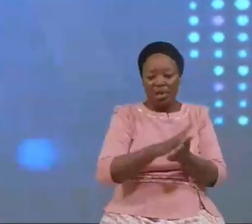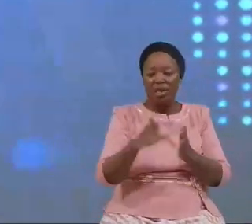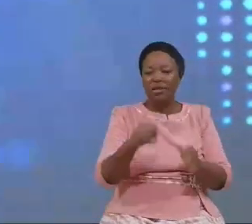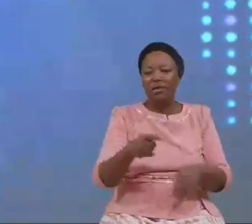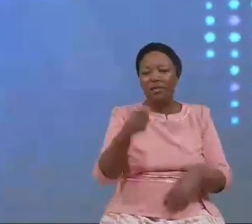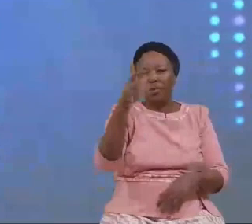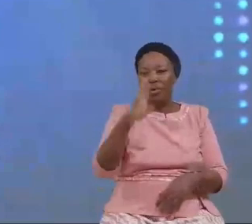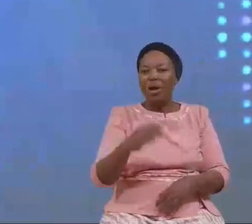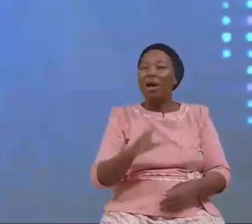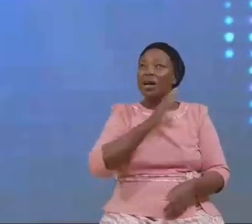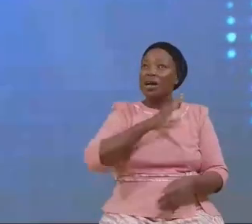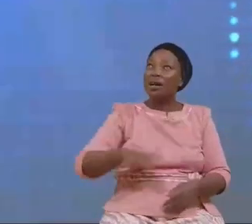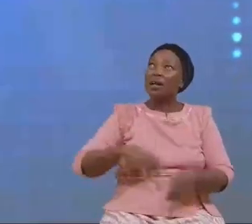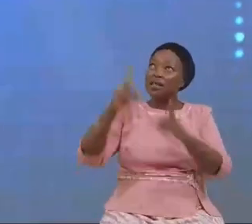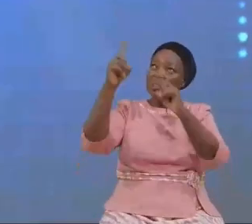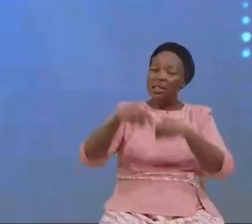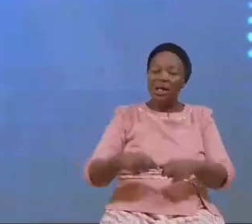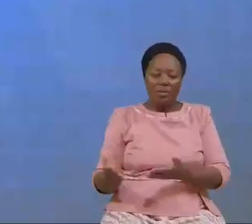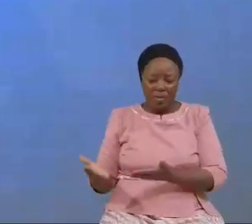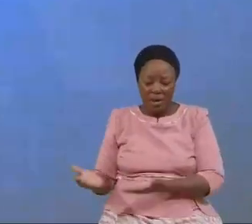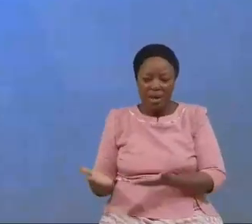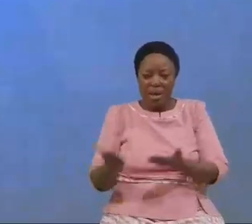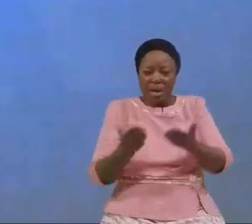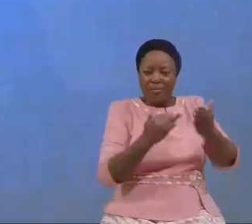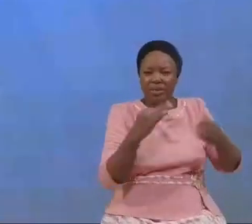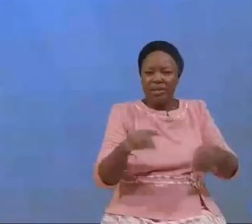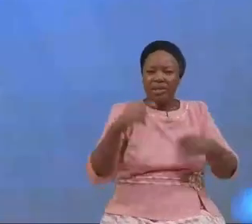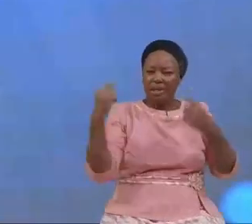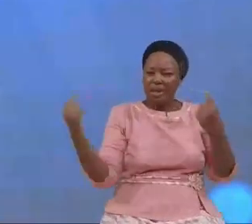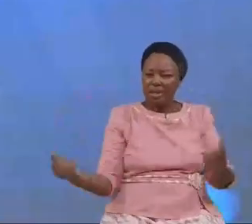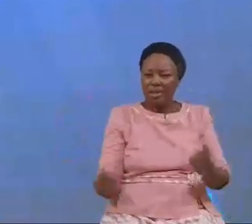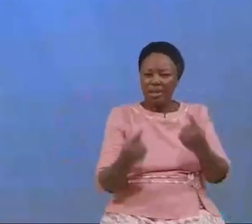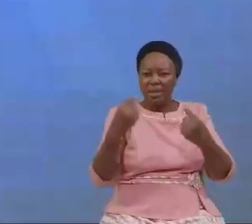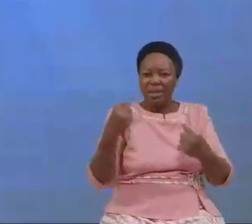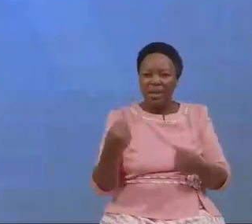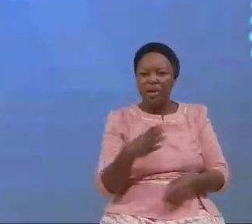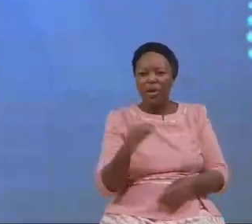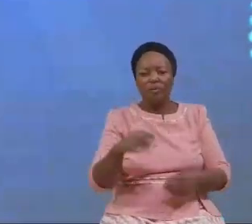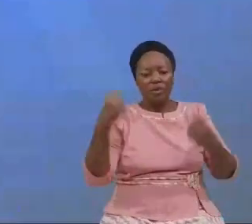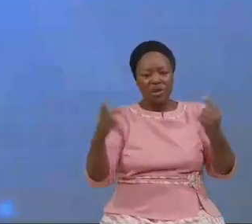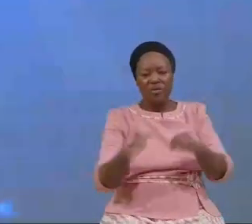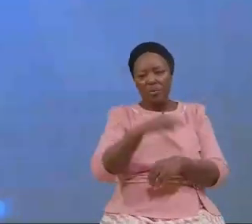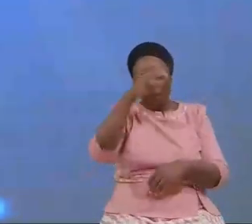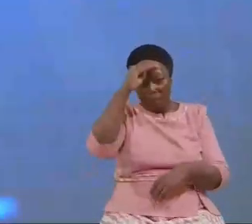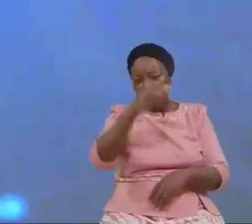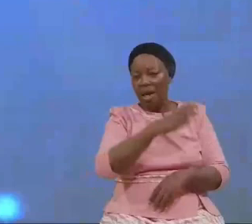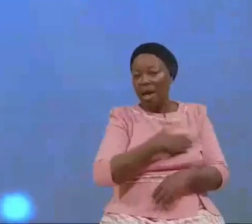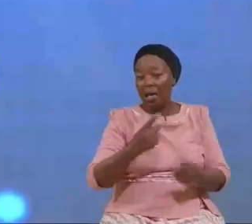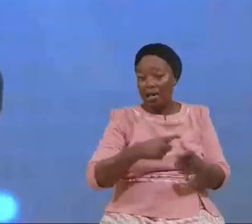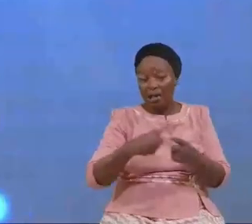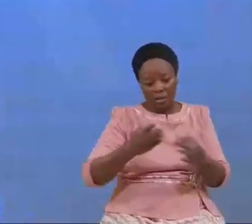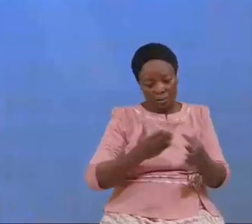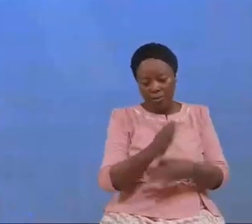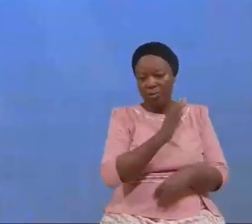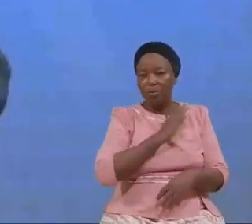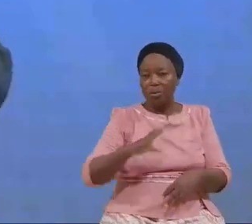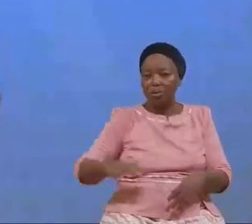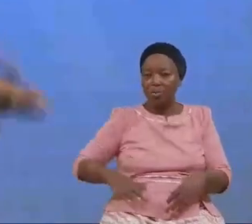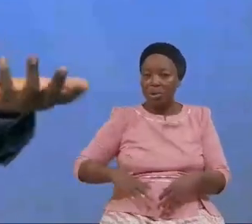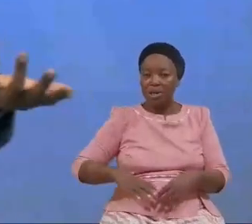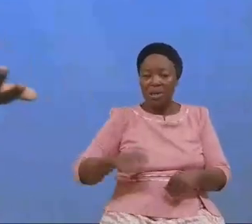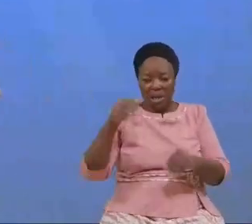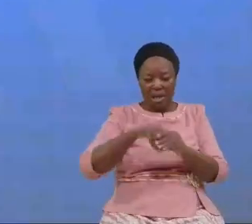venu portant les péchés des hommes pécheurs maintenant à travers Christ en Christ